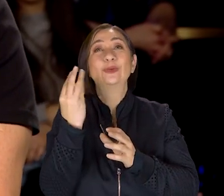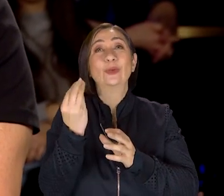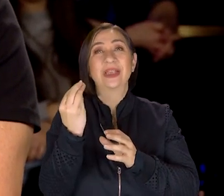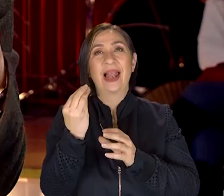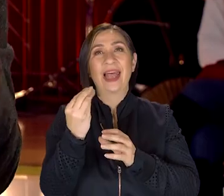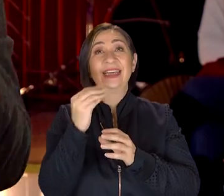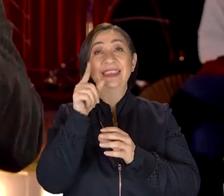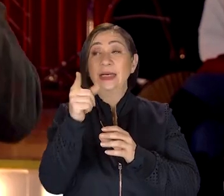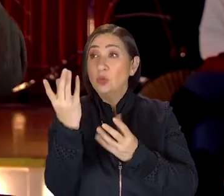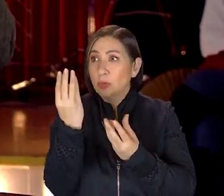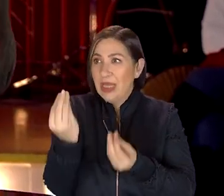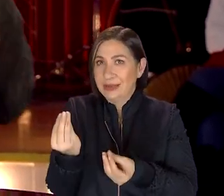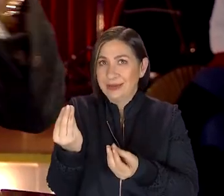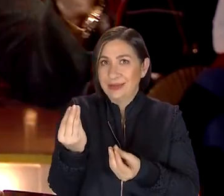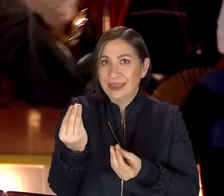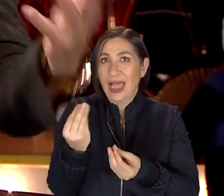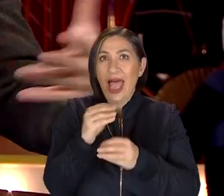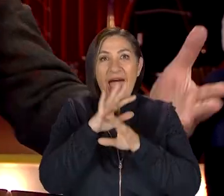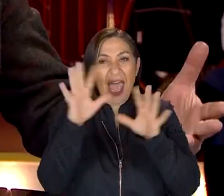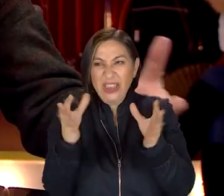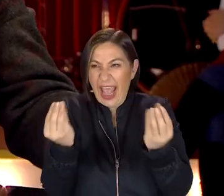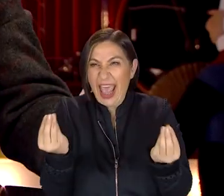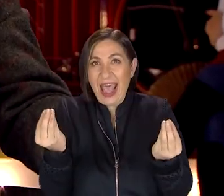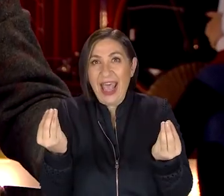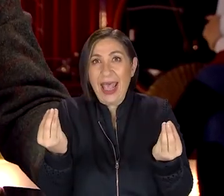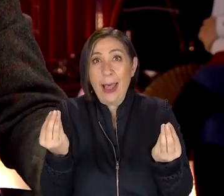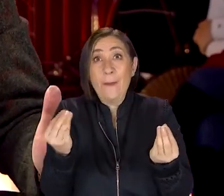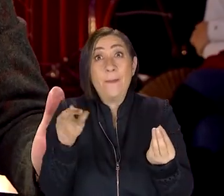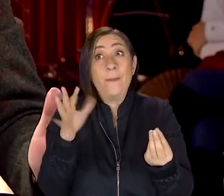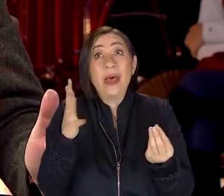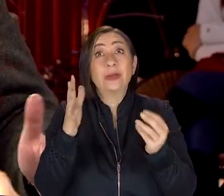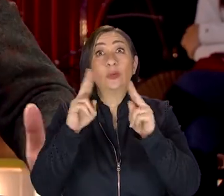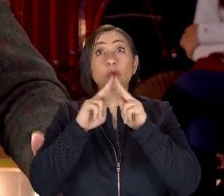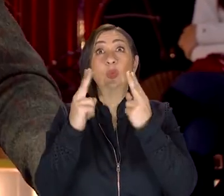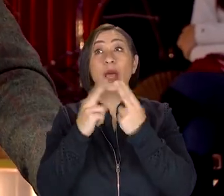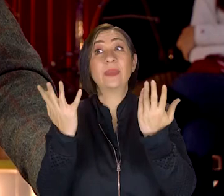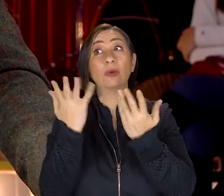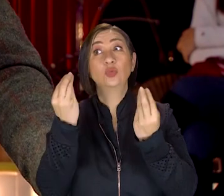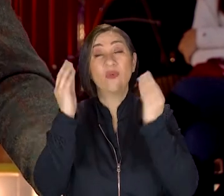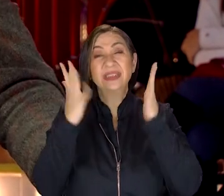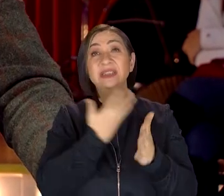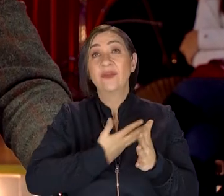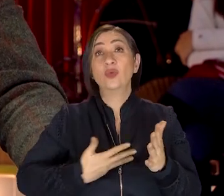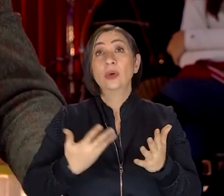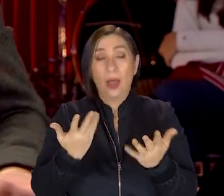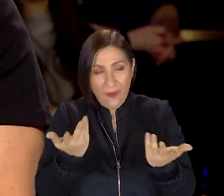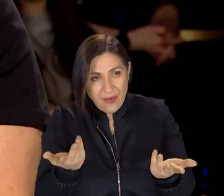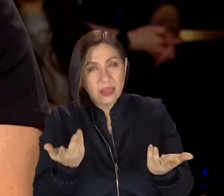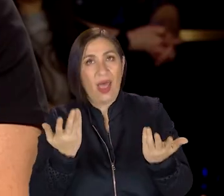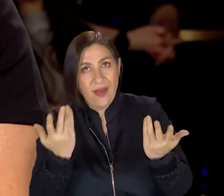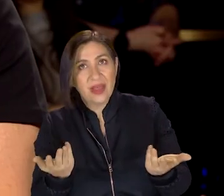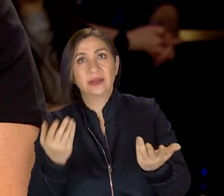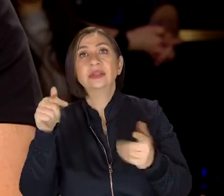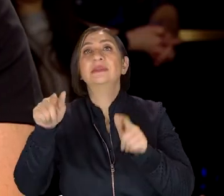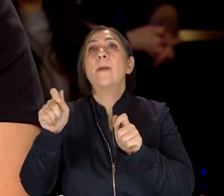çünkü. Sen çok güzelsin. Her şey iyi. Belki dünyayı mı daha çok seviyorduk o zaman? Sen de. Evet, seviyorduk abi.